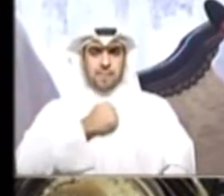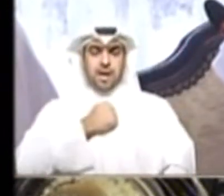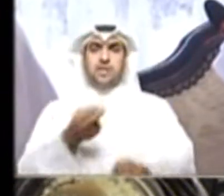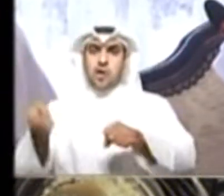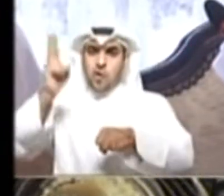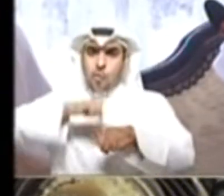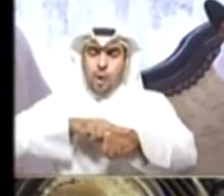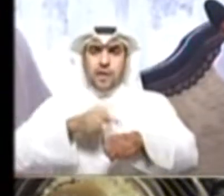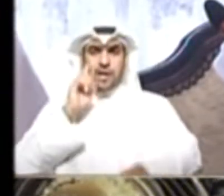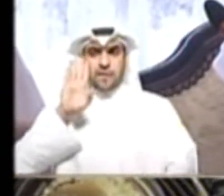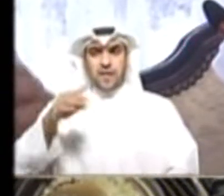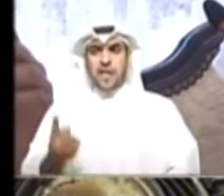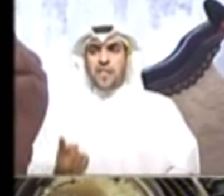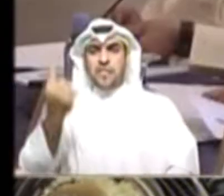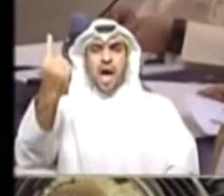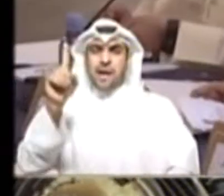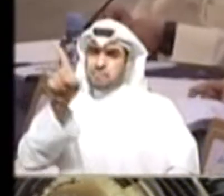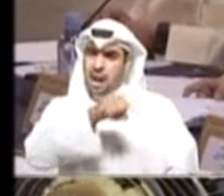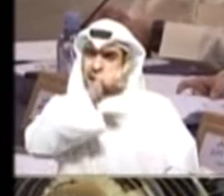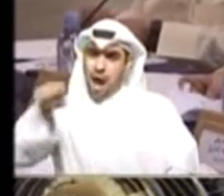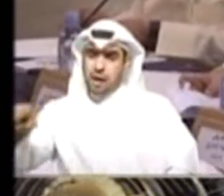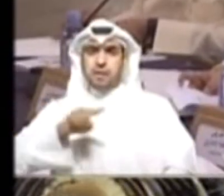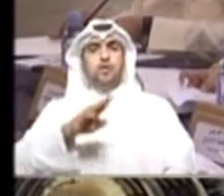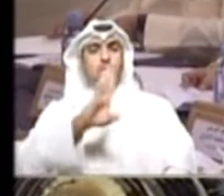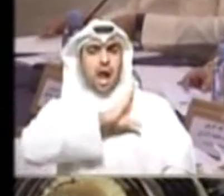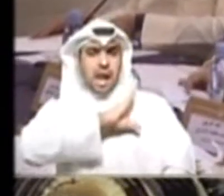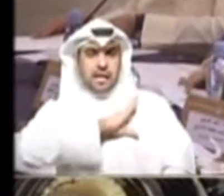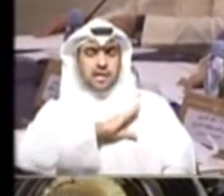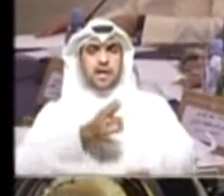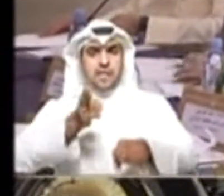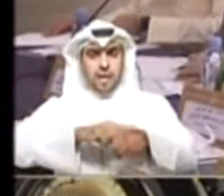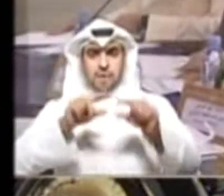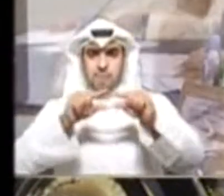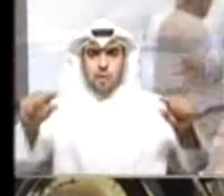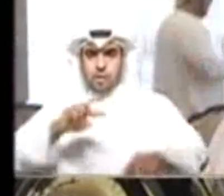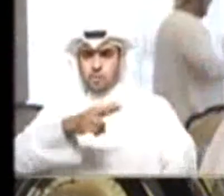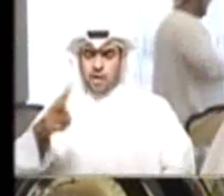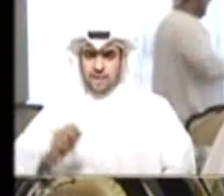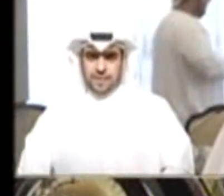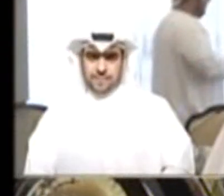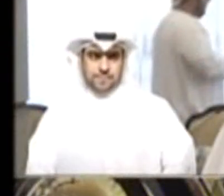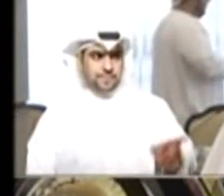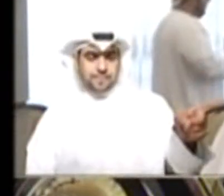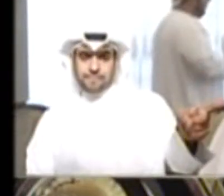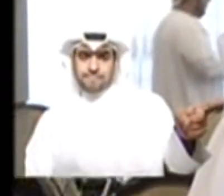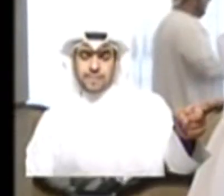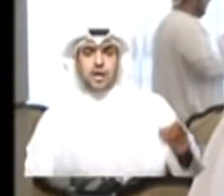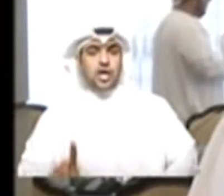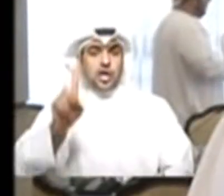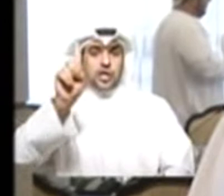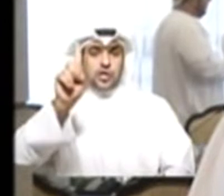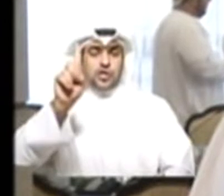الضارة وقطاع الشؤون العسكرية، بالإضافة إلى محاور أخرى عديدة. وضع خطة